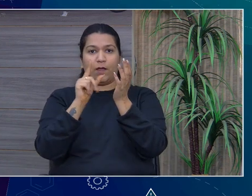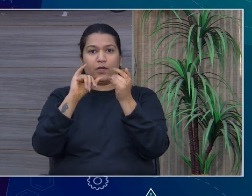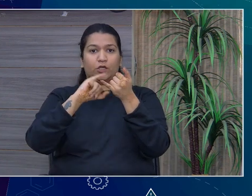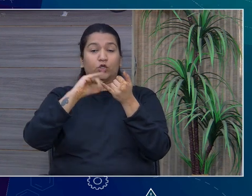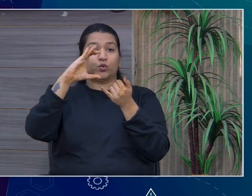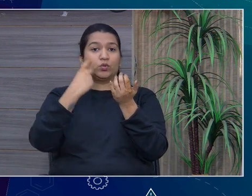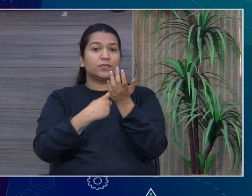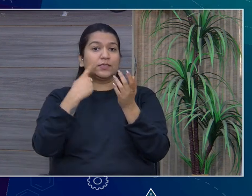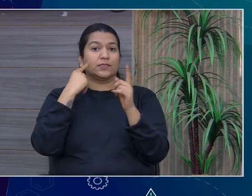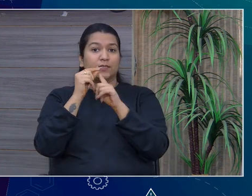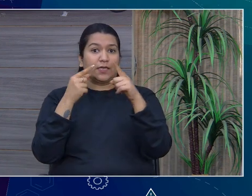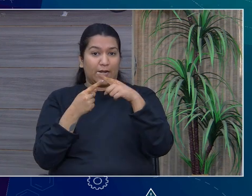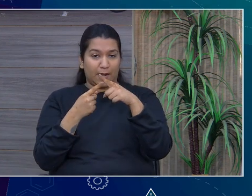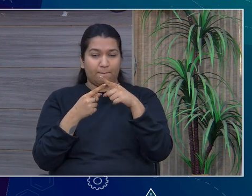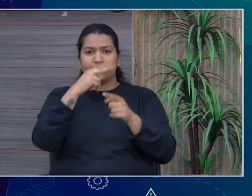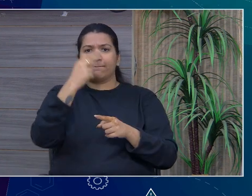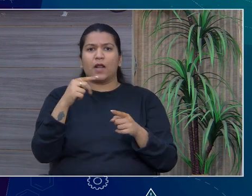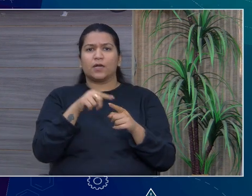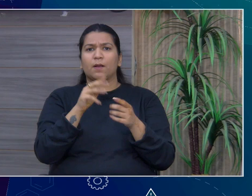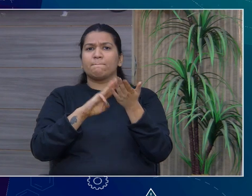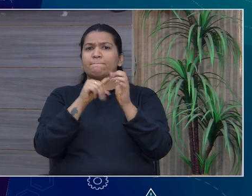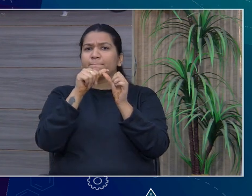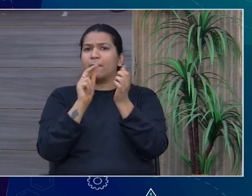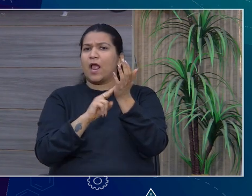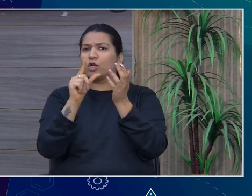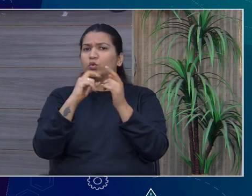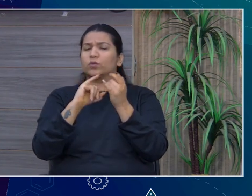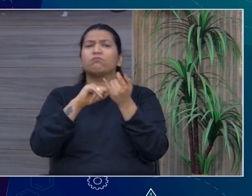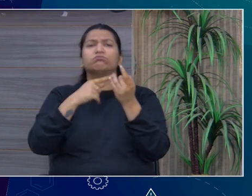देखेंगे उदया जी की तरफ, मैन्युस्क्रिप्ट पेंटिंग्स,